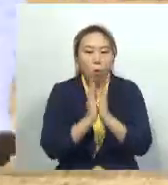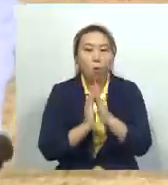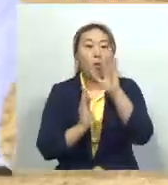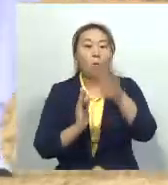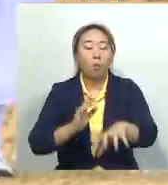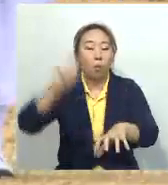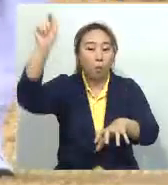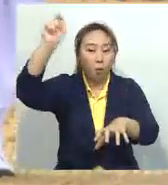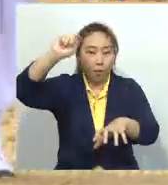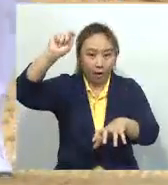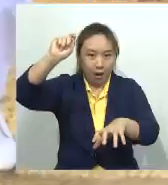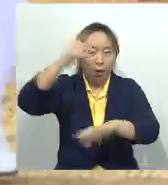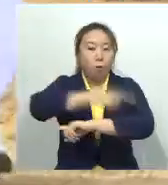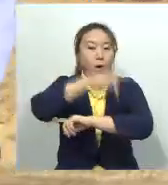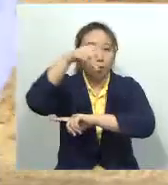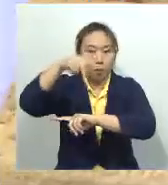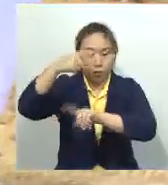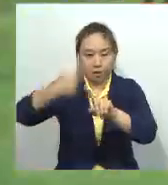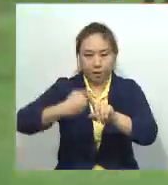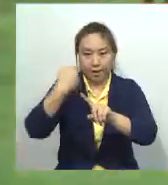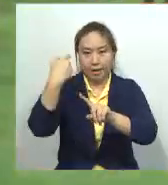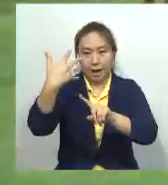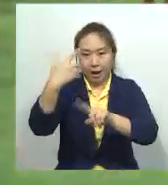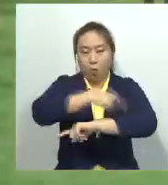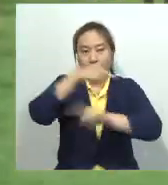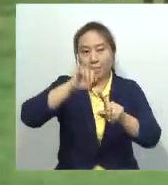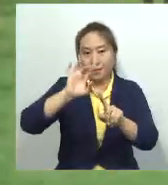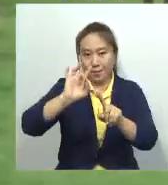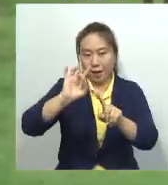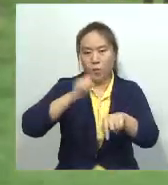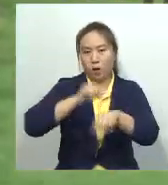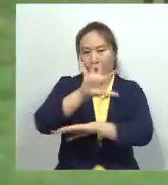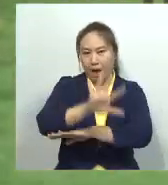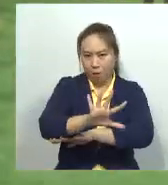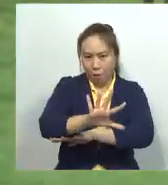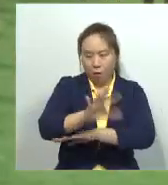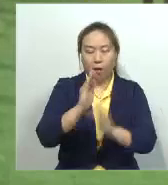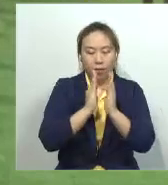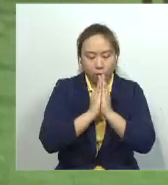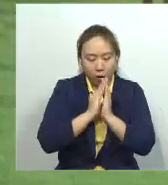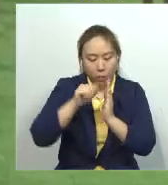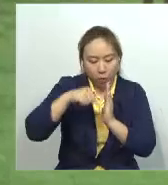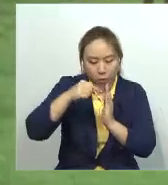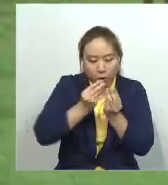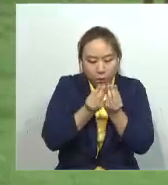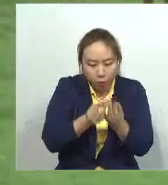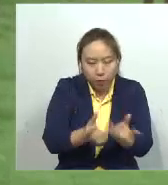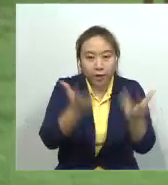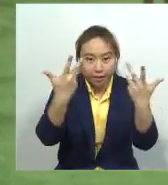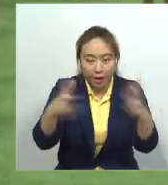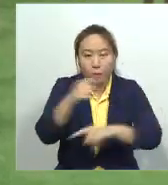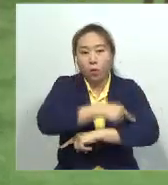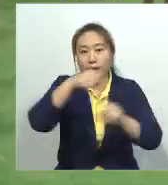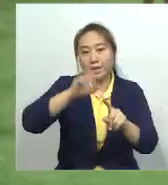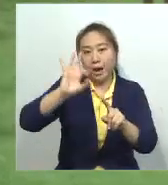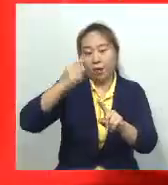ศรีรัตนศาสดารามในวันพุธที่8พฤษภาคมช่วงเวลาประมาณ 17:00 นนะครับจากนั้นในวันที่9พฤษภาคมจะมี